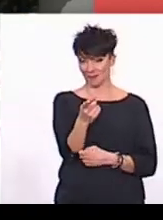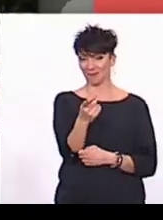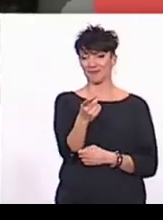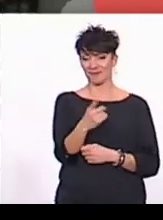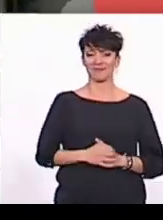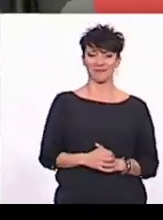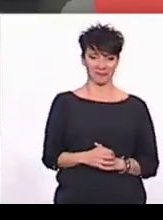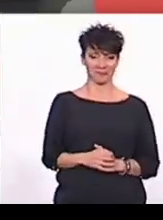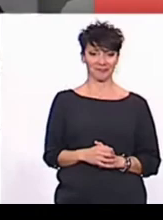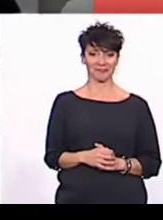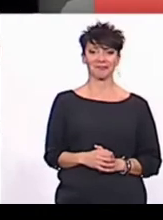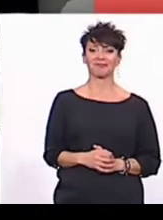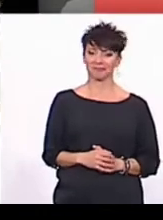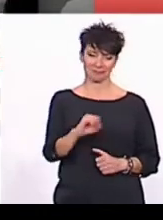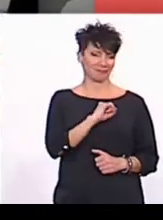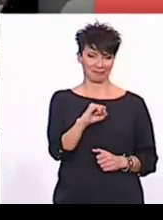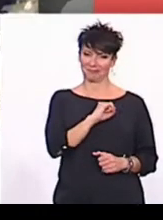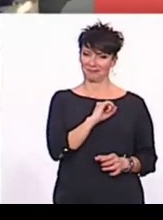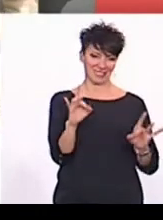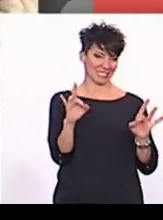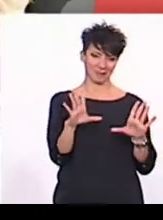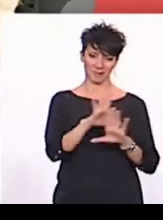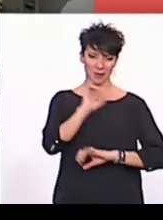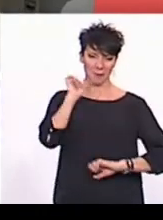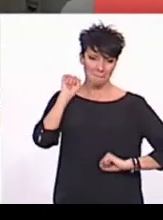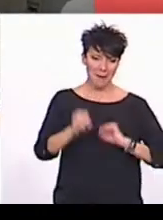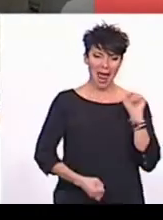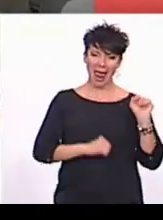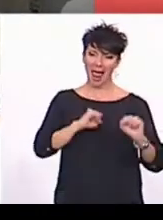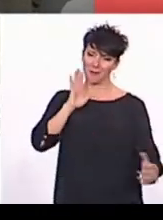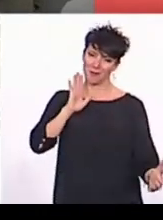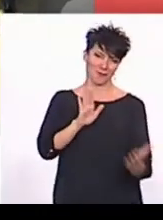νοσοκομεία αναφοράς δεν φοβούνται τον κοροναϊό. Παλεύουν για να τον αντιμετωπίσουν.